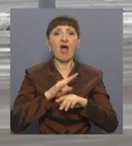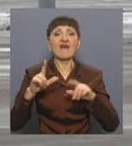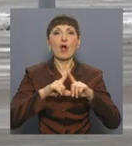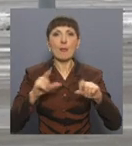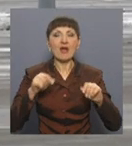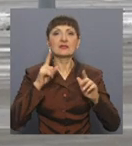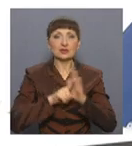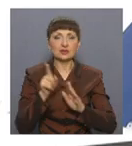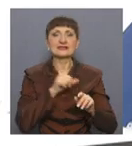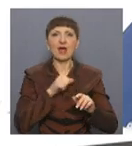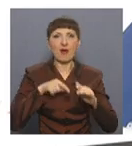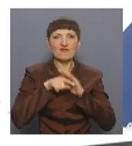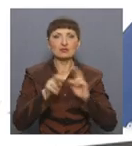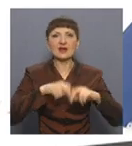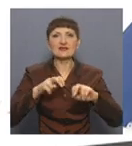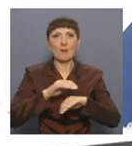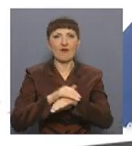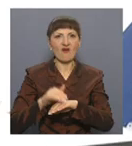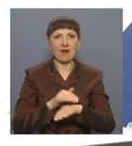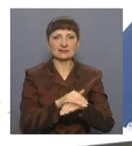начала внутреннее расследование по всем фактам.